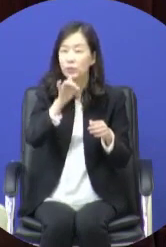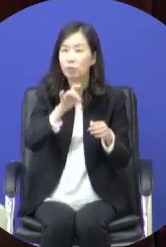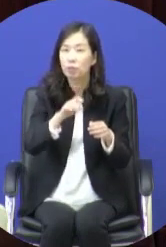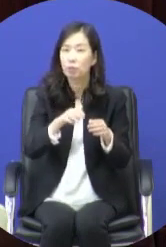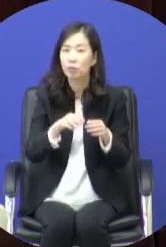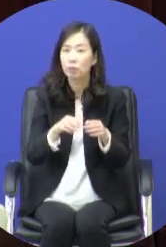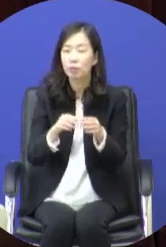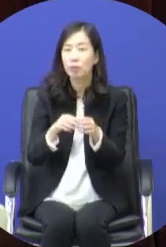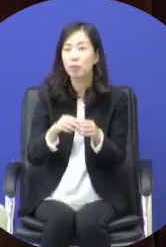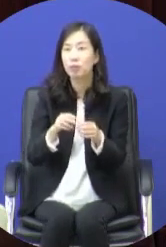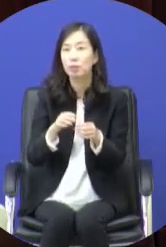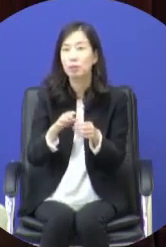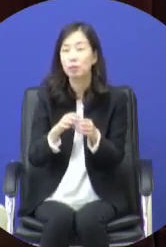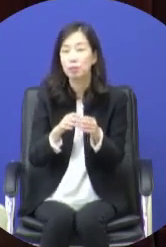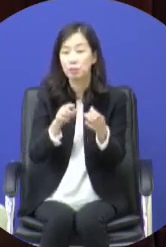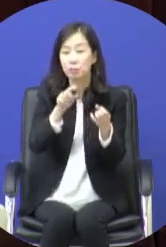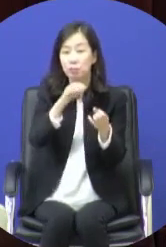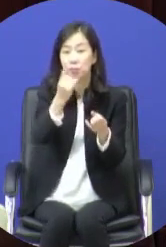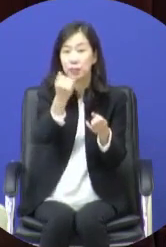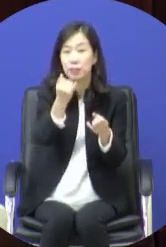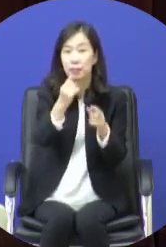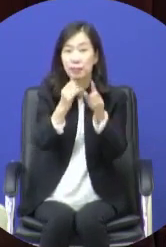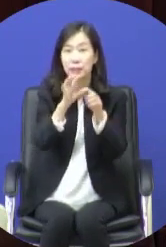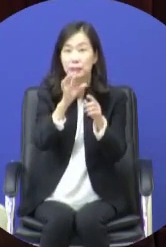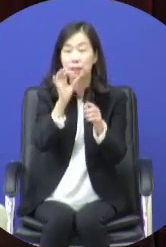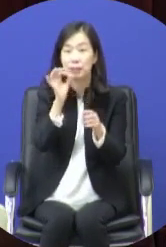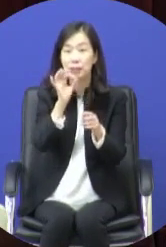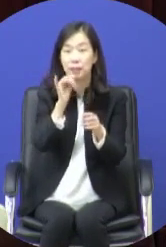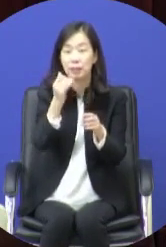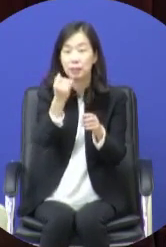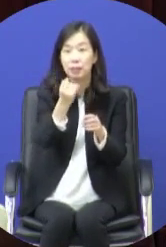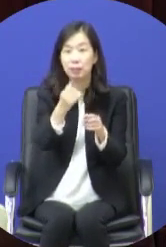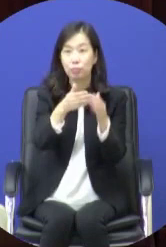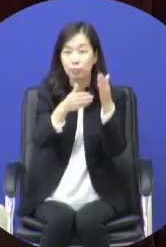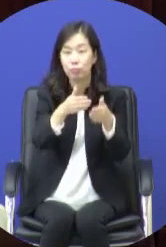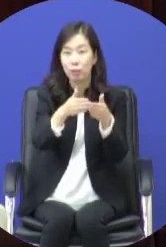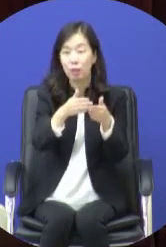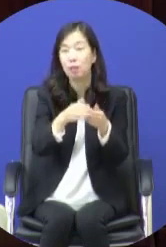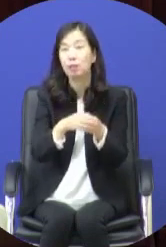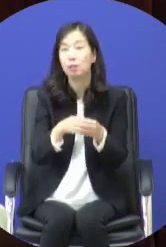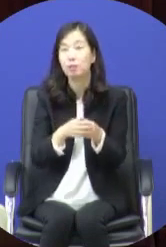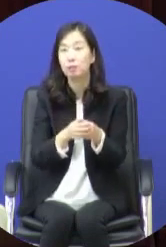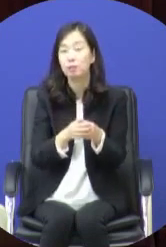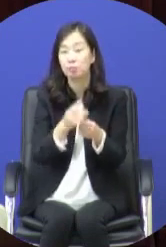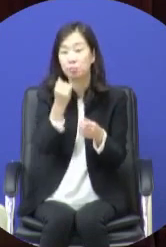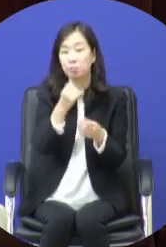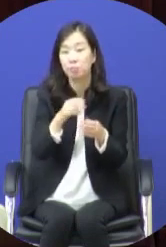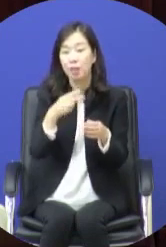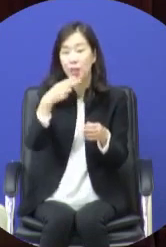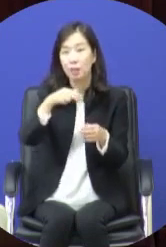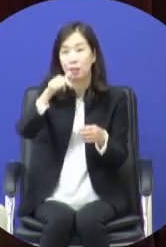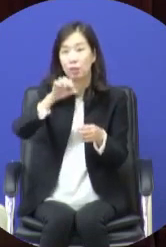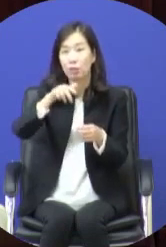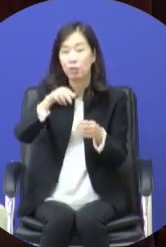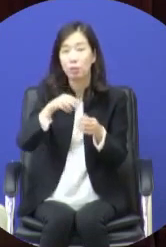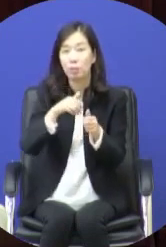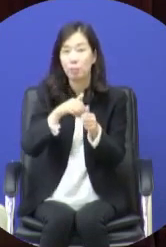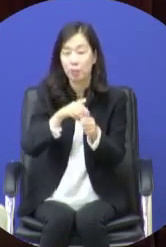부총장에게 청탁했다. 그러자 이정근 전 부총장은 H경정의 발령을